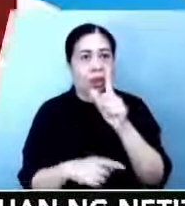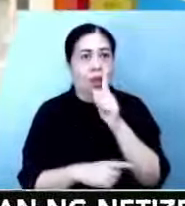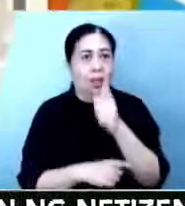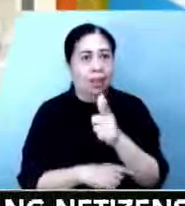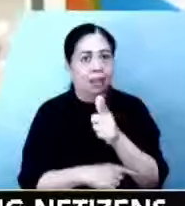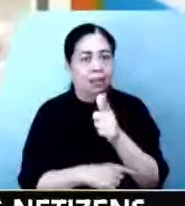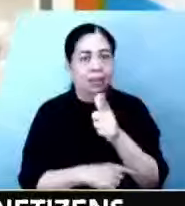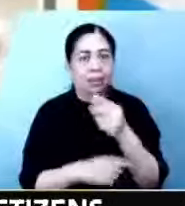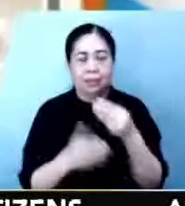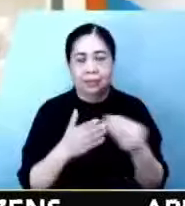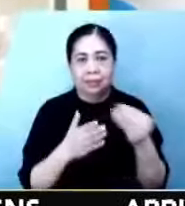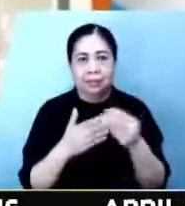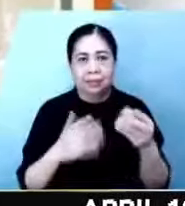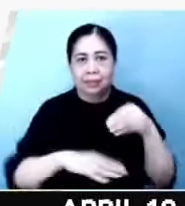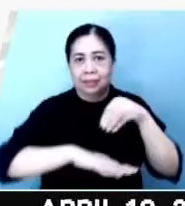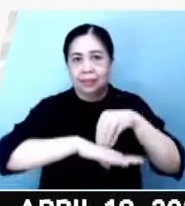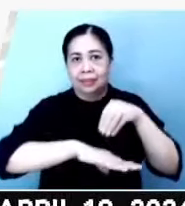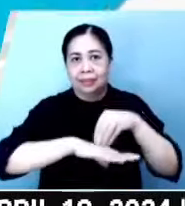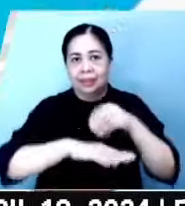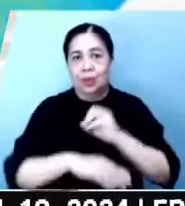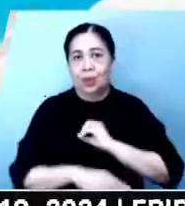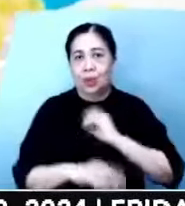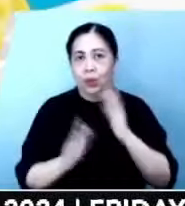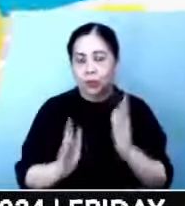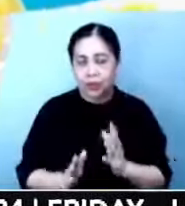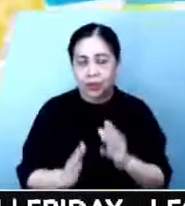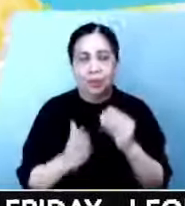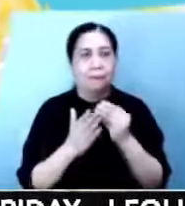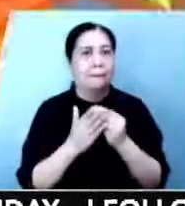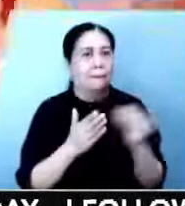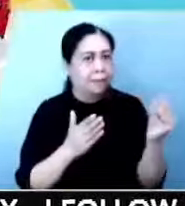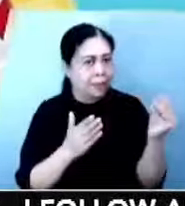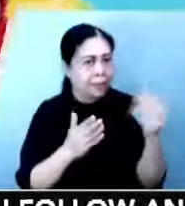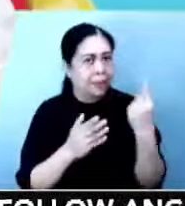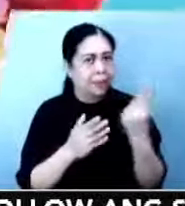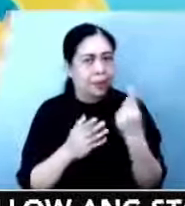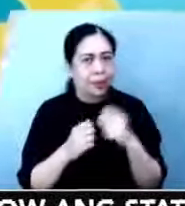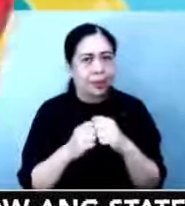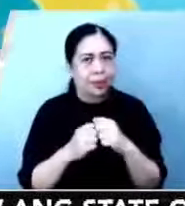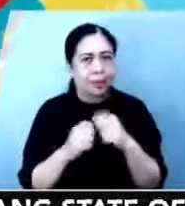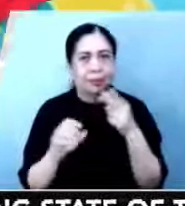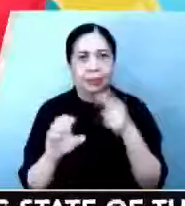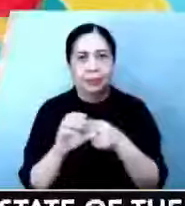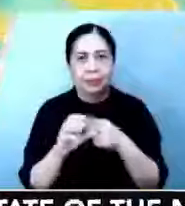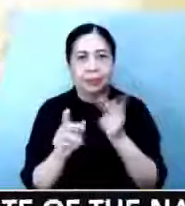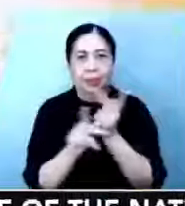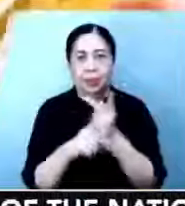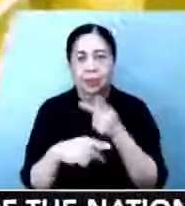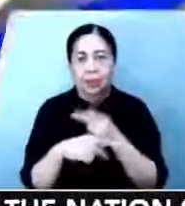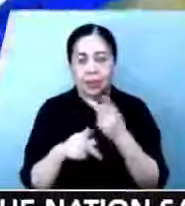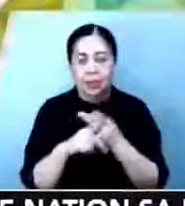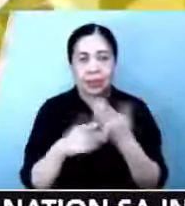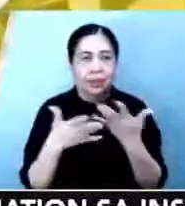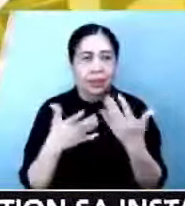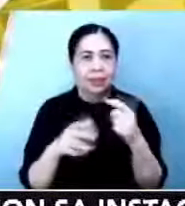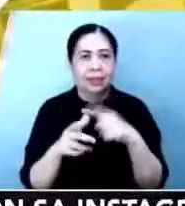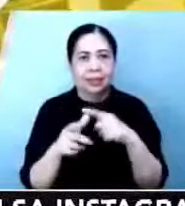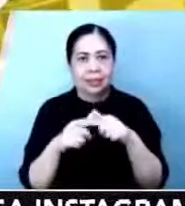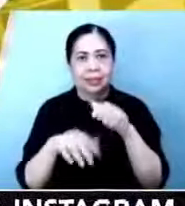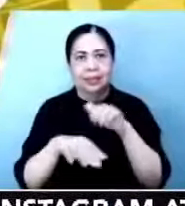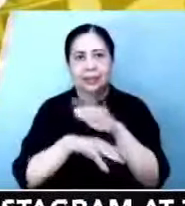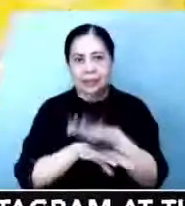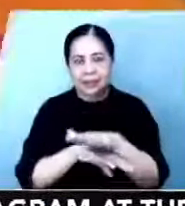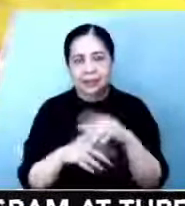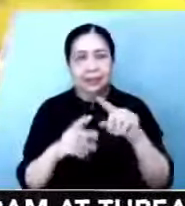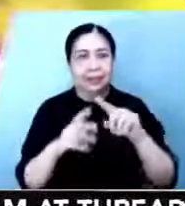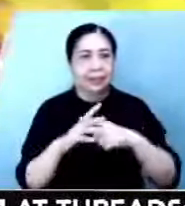isang sari-sari store owner. Bumili lang ng participating product at saka ipadala. Magsisimula ang sending